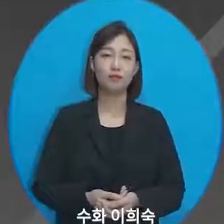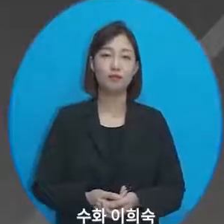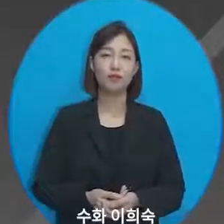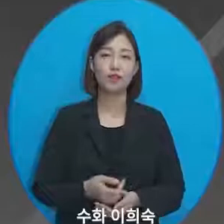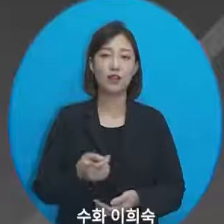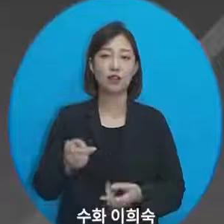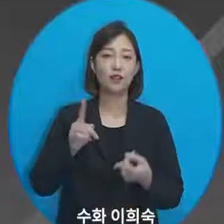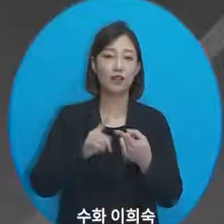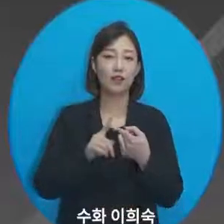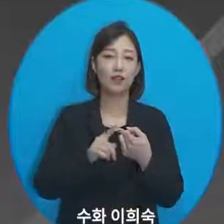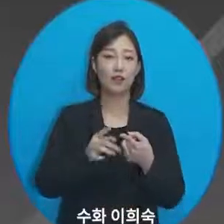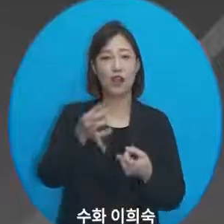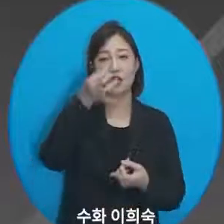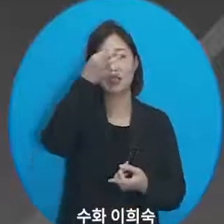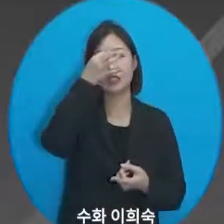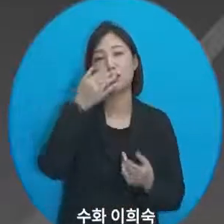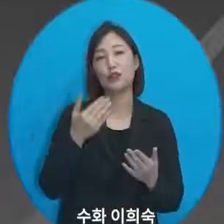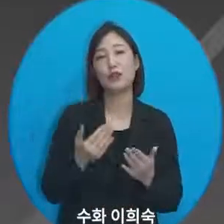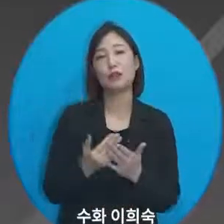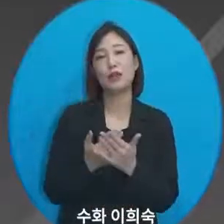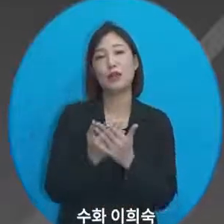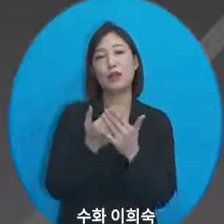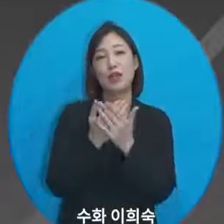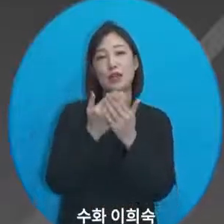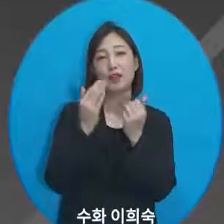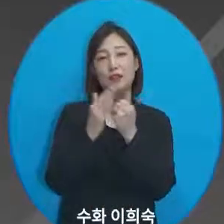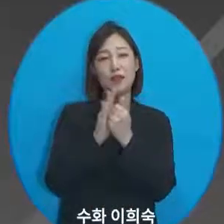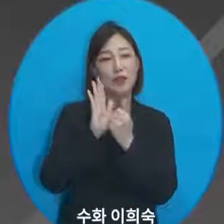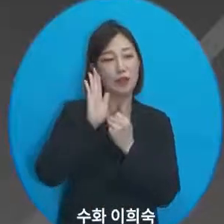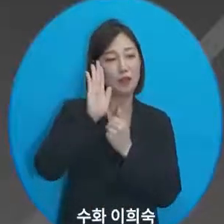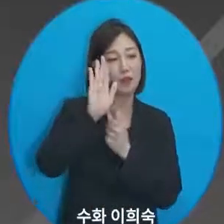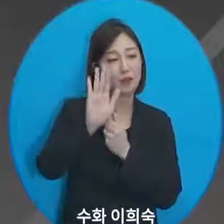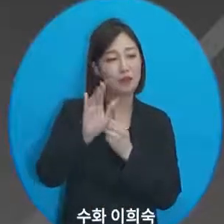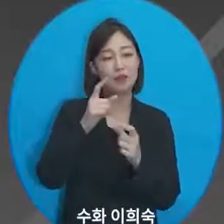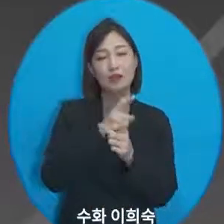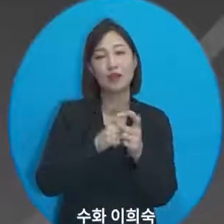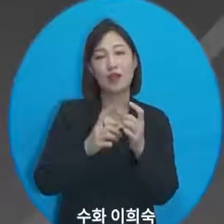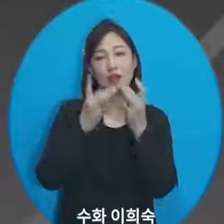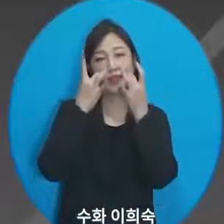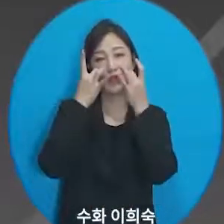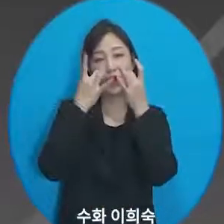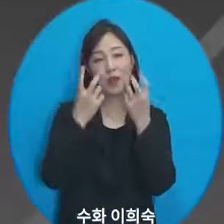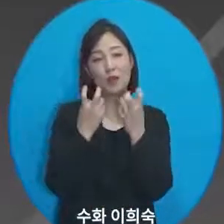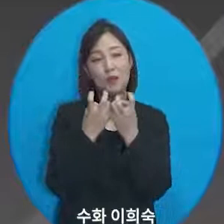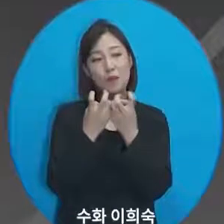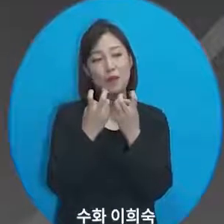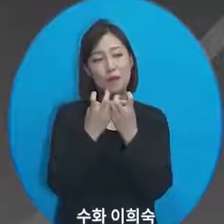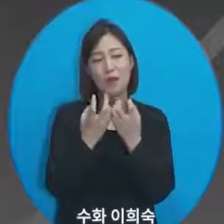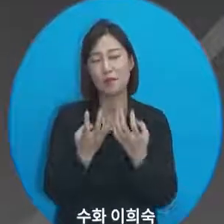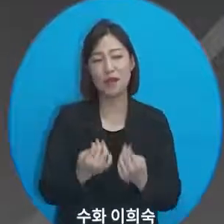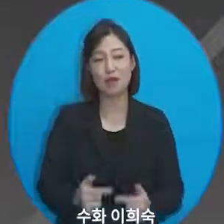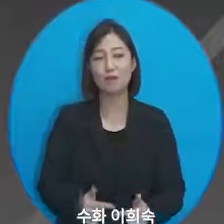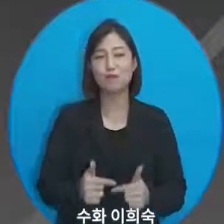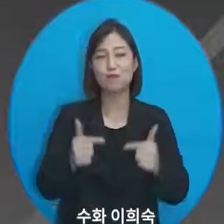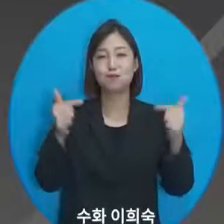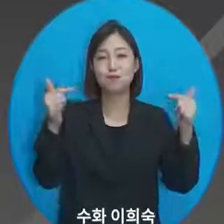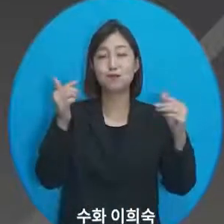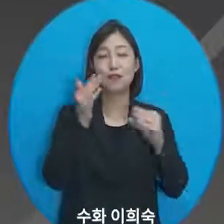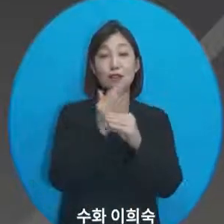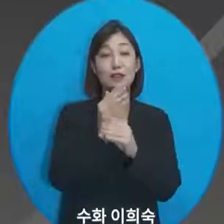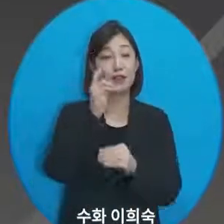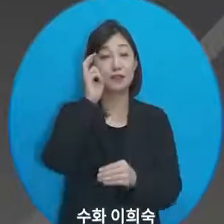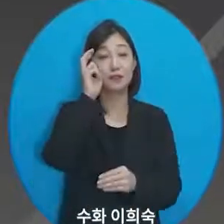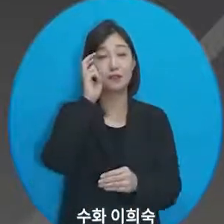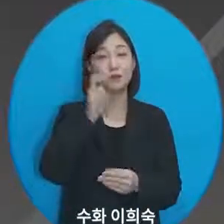이런 것들이 기술 발전에 의해서 자꾸 다양한 새로운 해결 방법을 제시해 줄 수 있다라고 말씀드릴